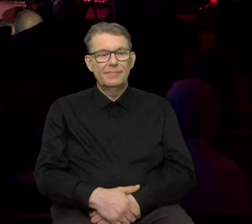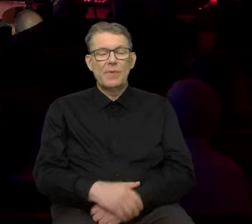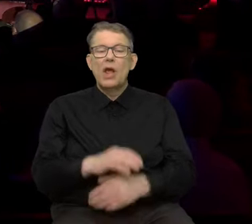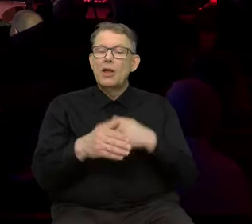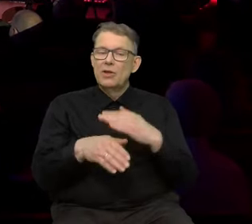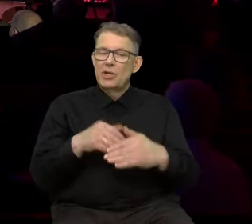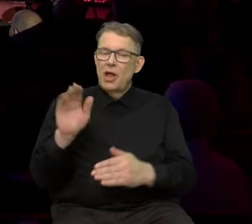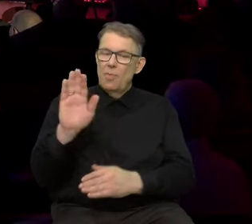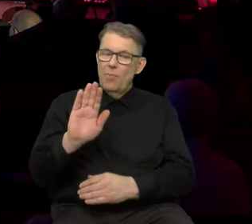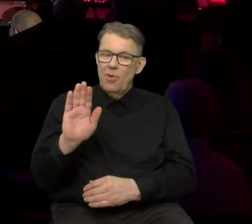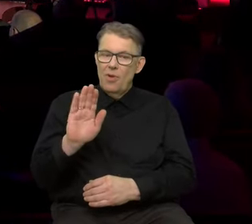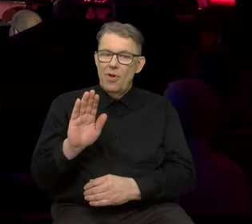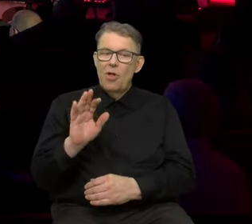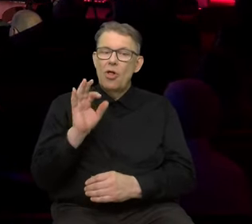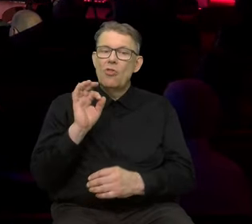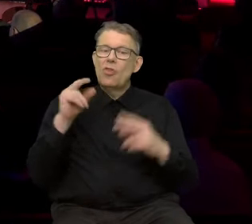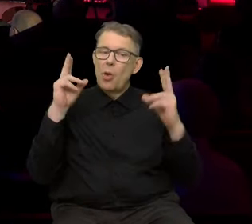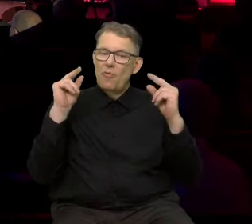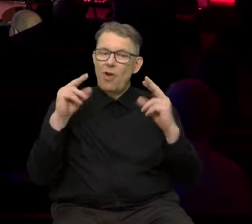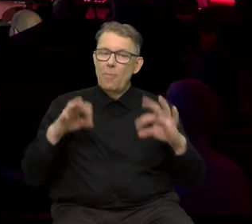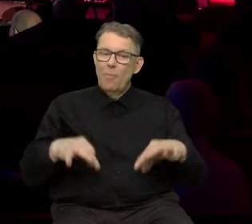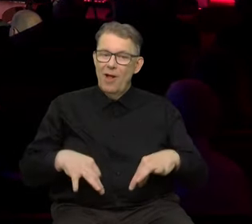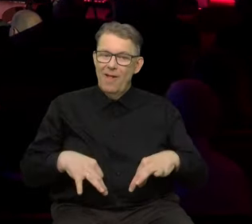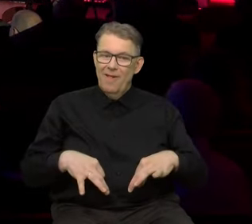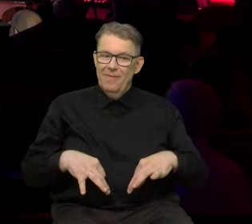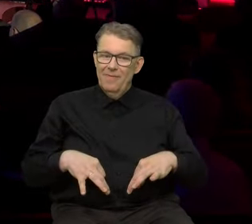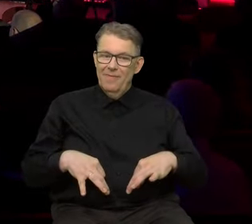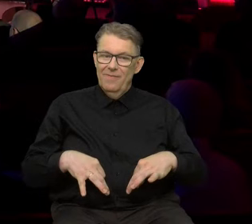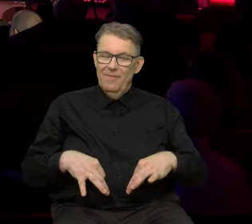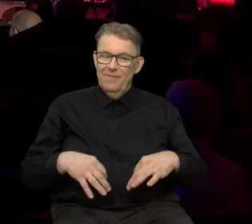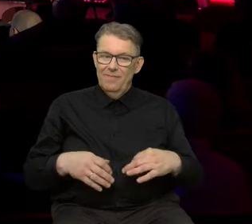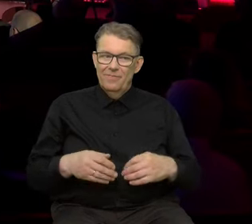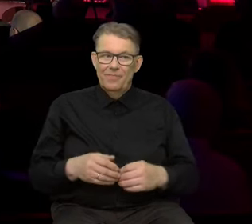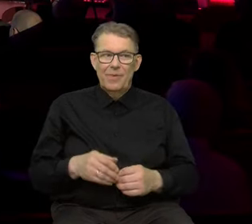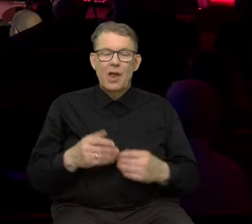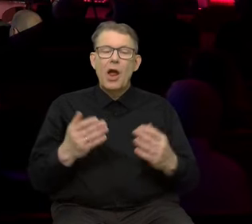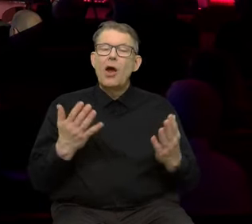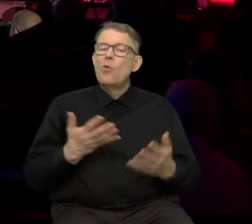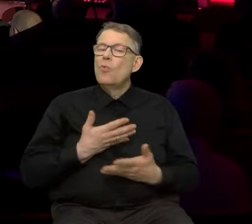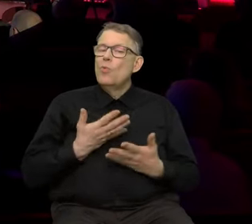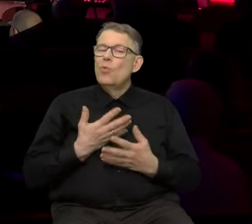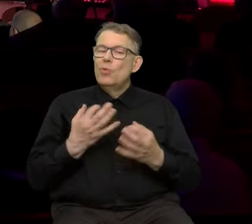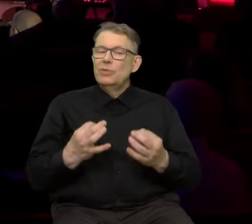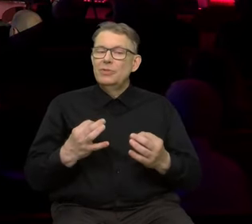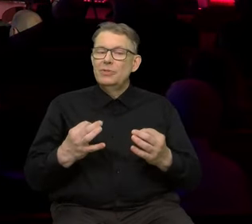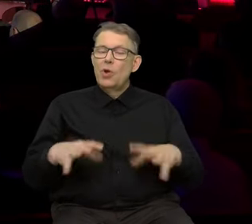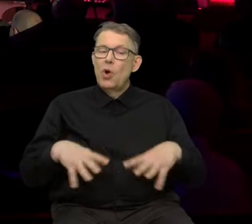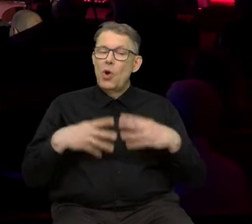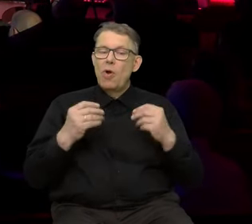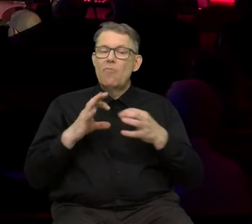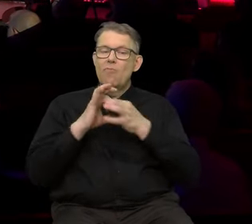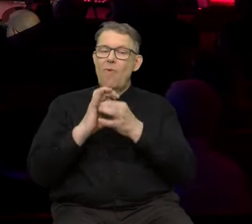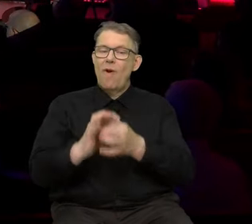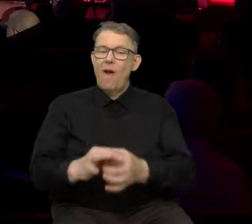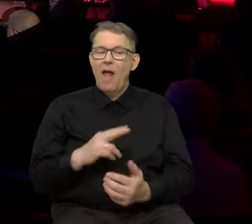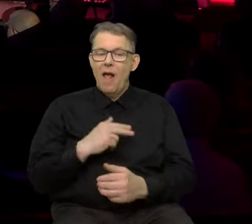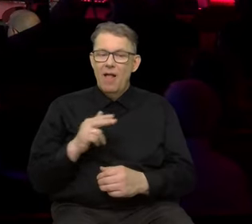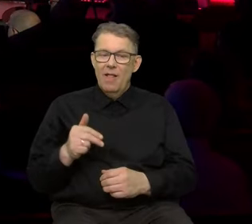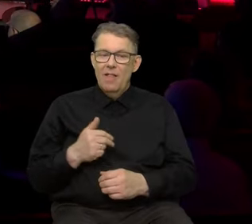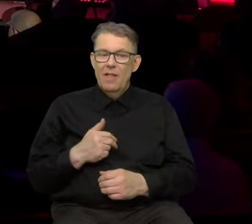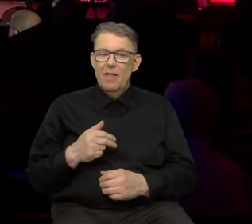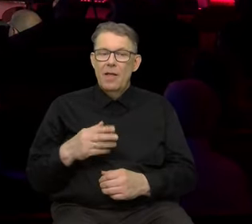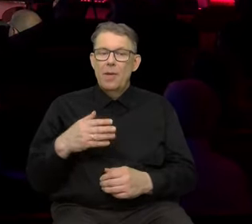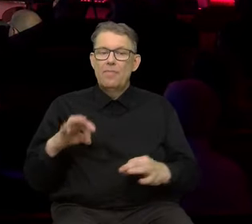Szczęść Boże, dobry wieczór Państwu. W atmosferę dzisiejszej gali wprowadzili nas